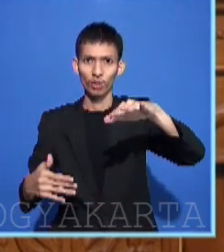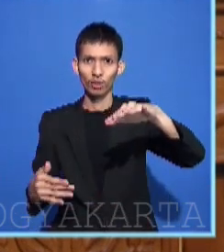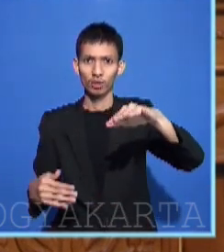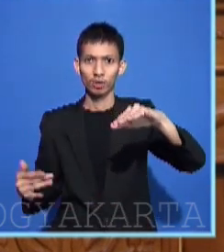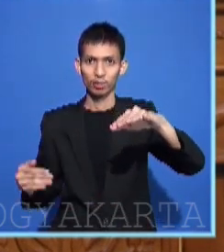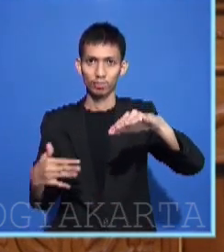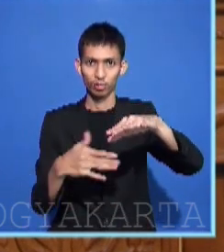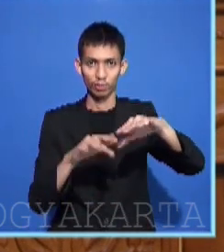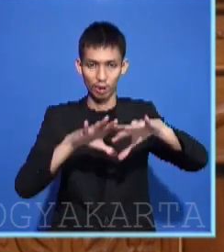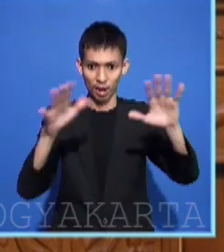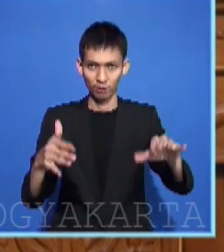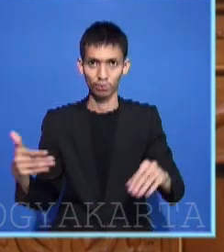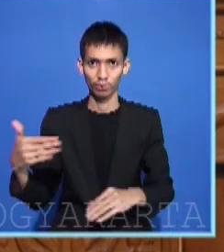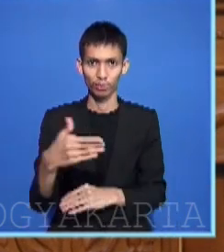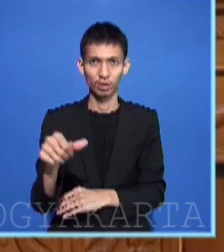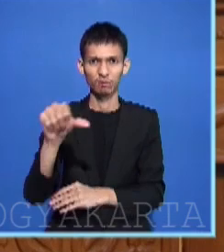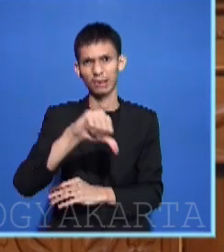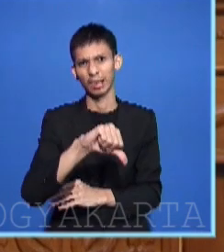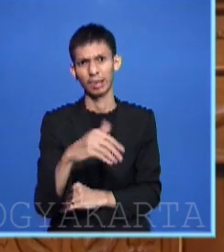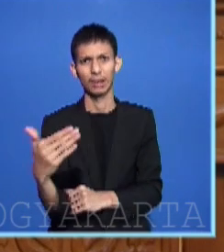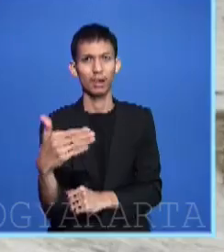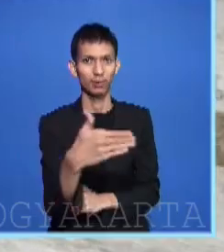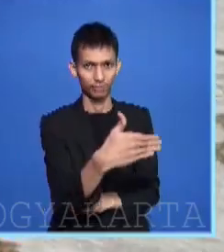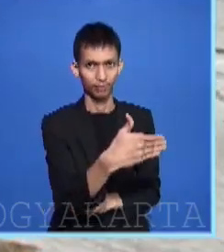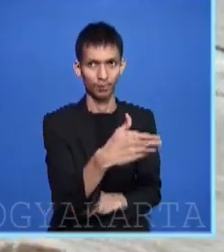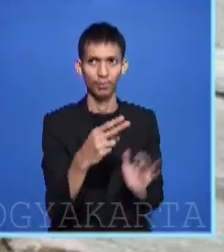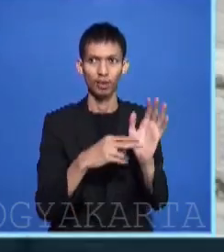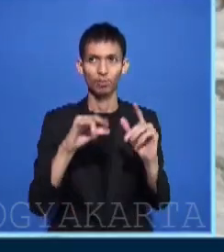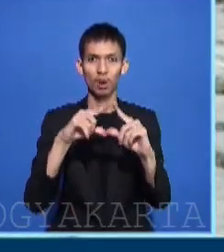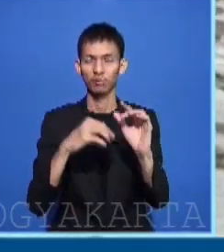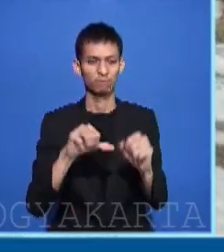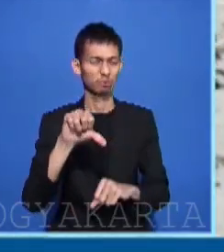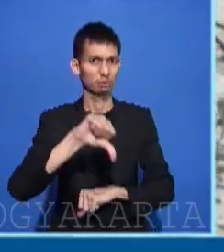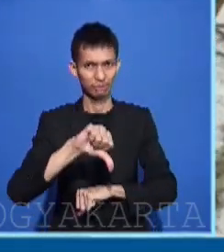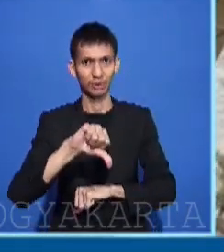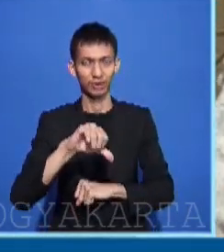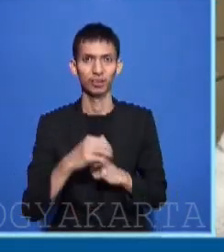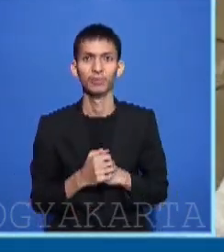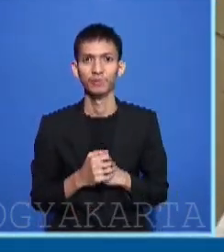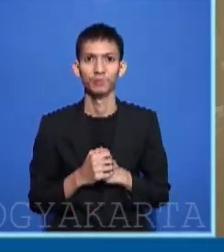busananipun Ula menila girangsai gadus